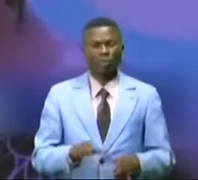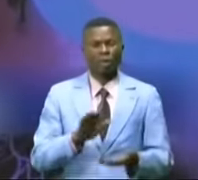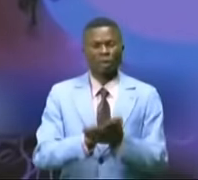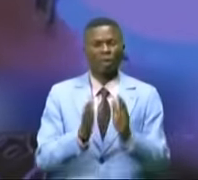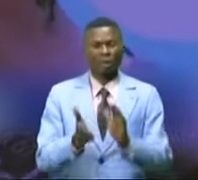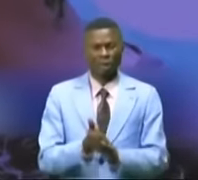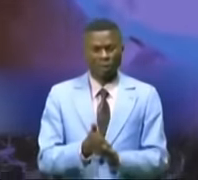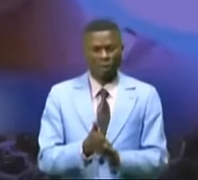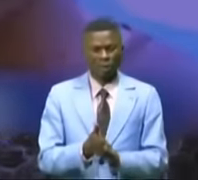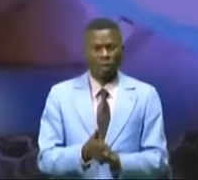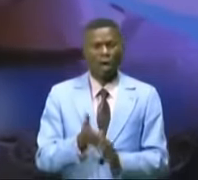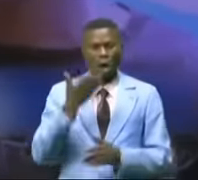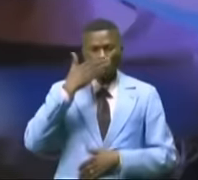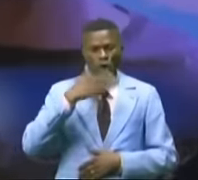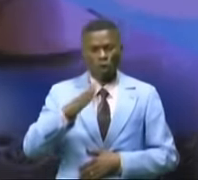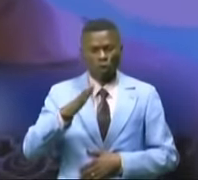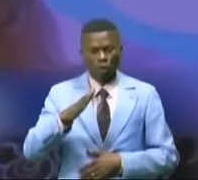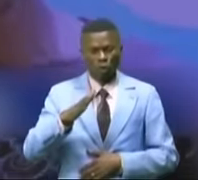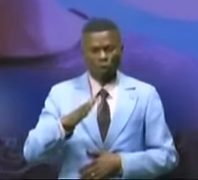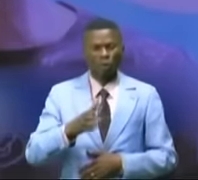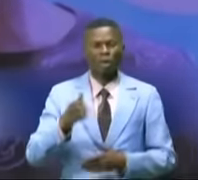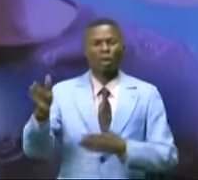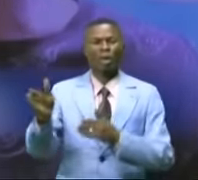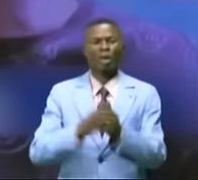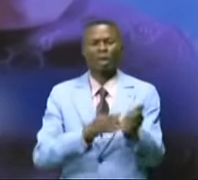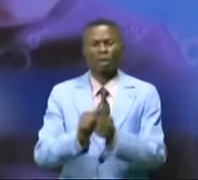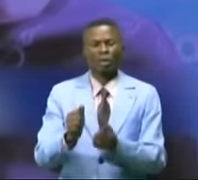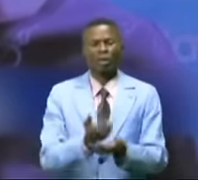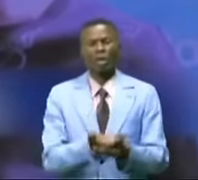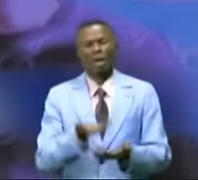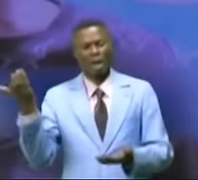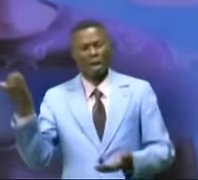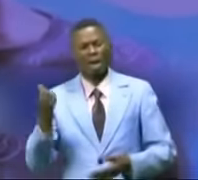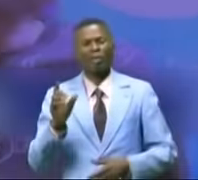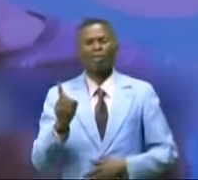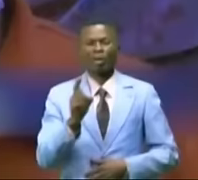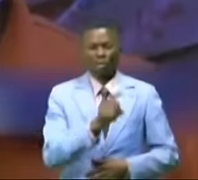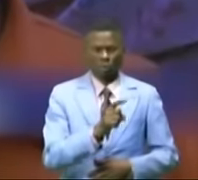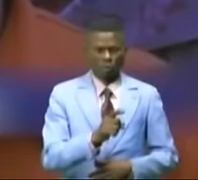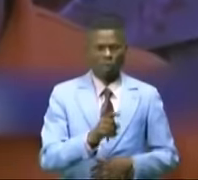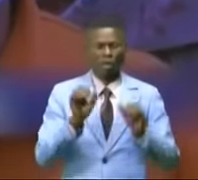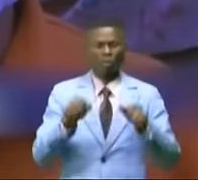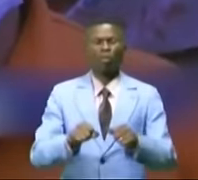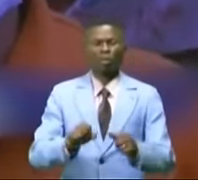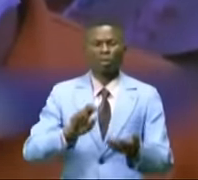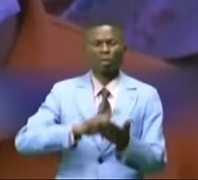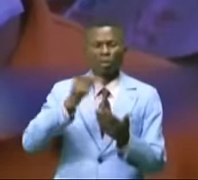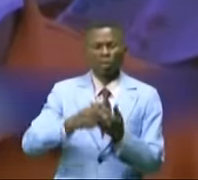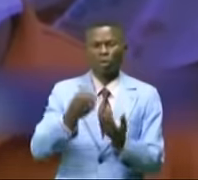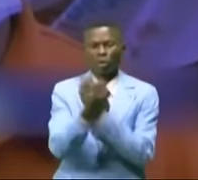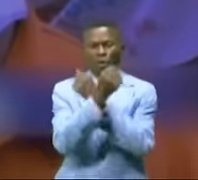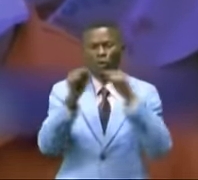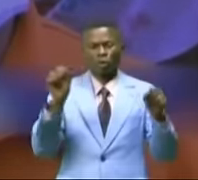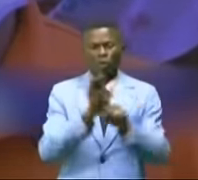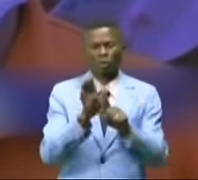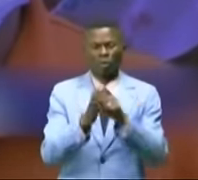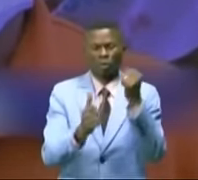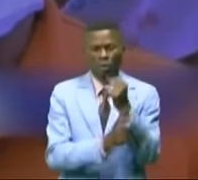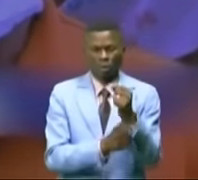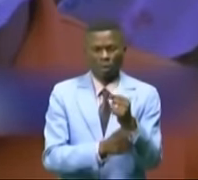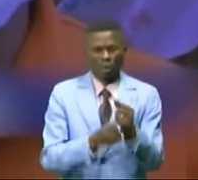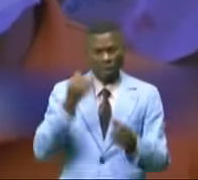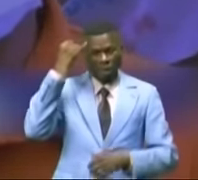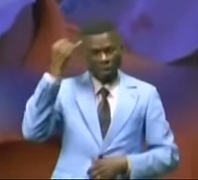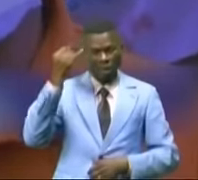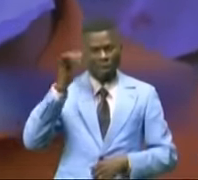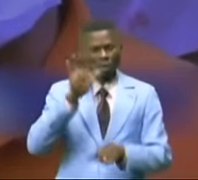aussi un centre de désintoxication. Aujourd'hui, ce programme peut sauver des vies. Une initiative saluée et comprise